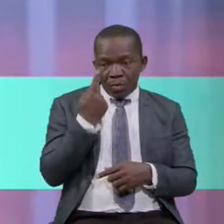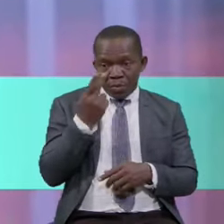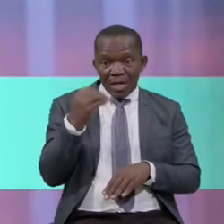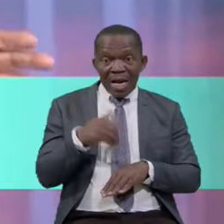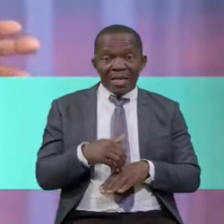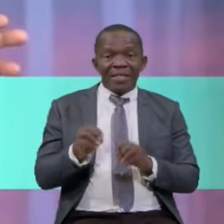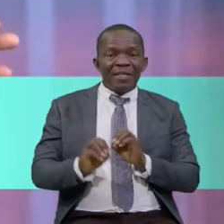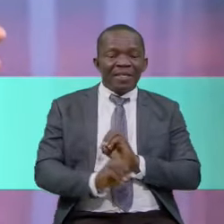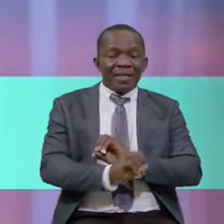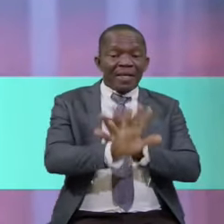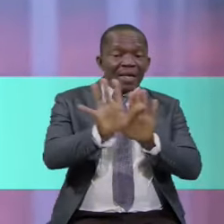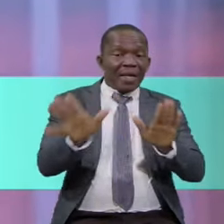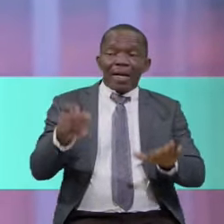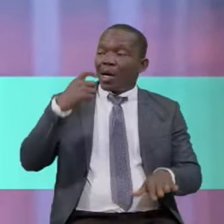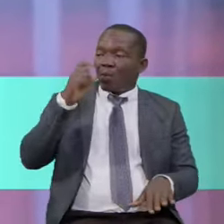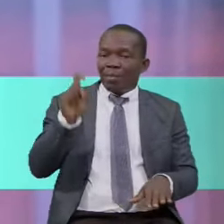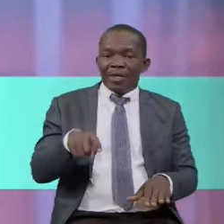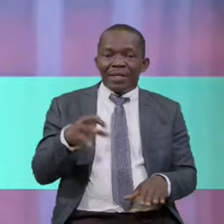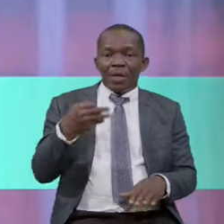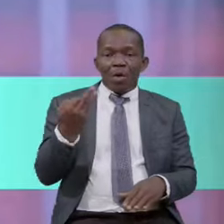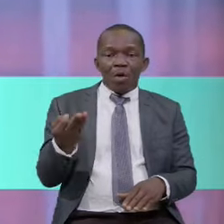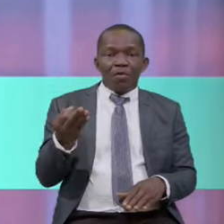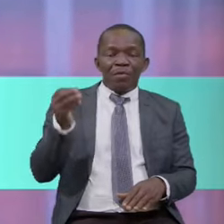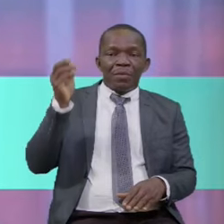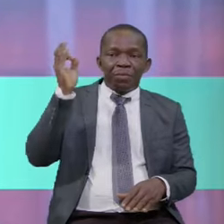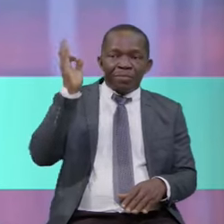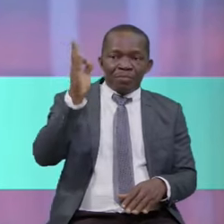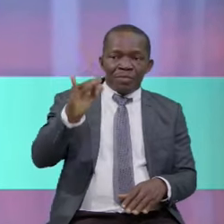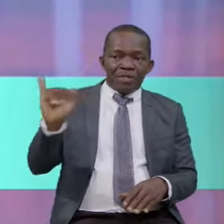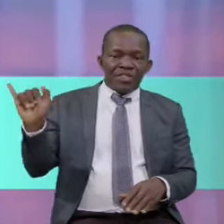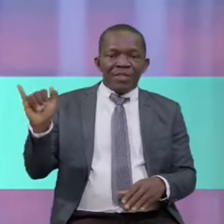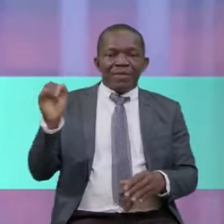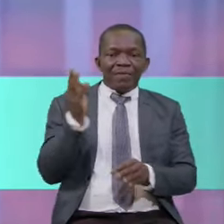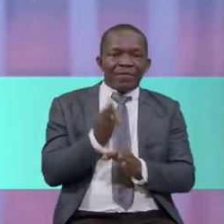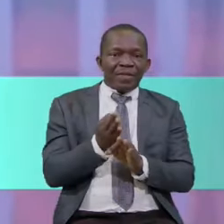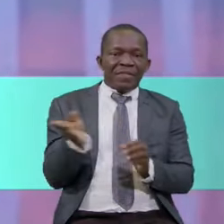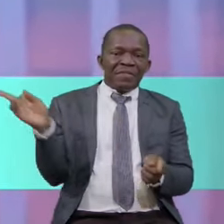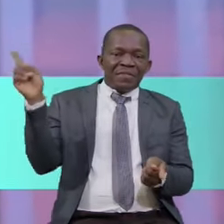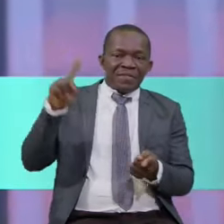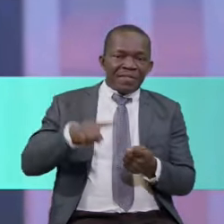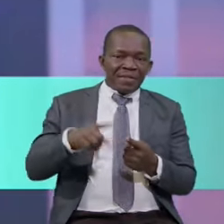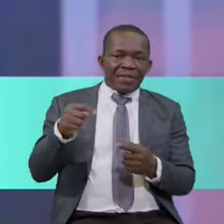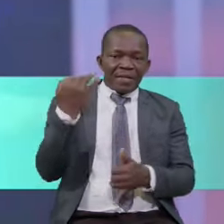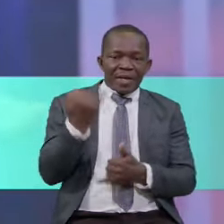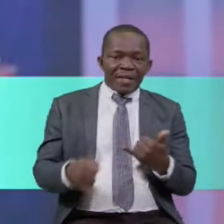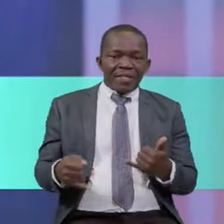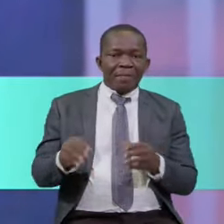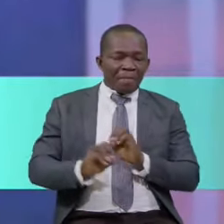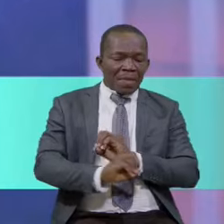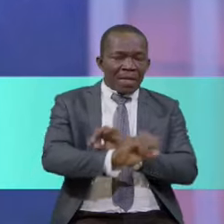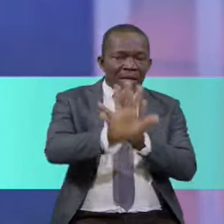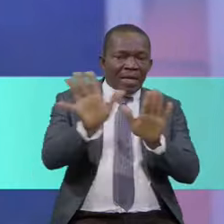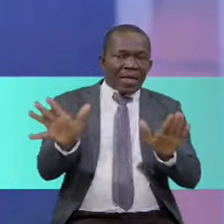explicite du ministère de la foi jusqu'à la fin explicite il y a aucune ombre de